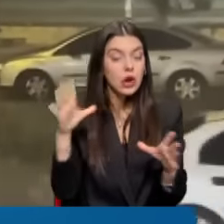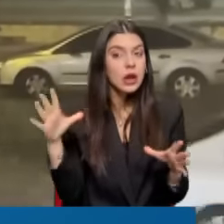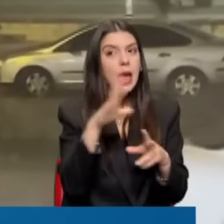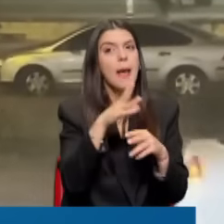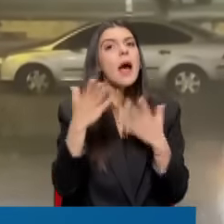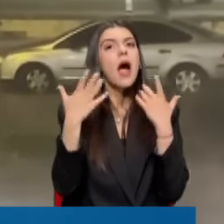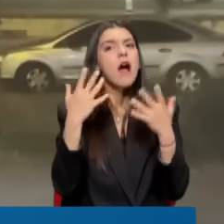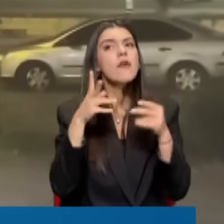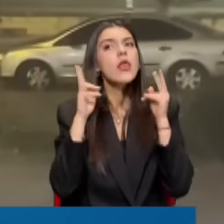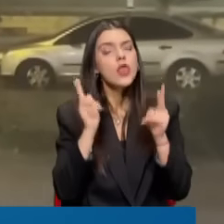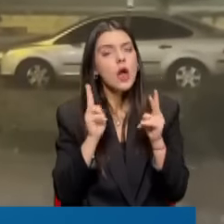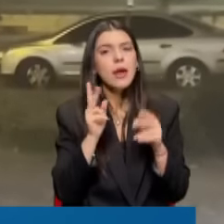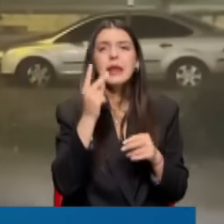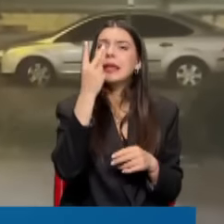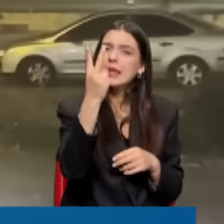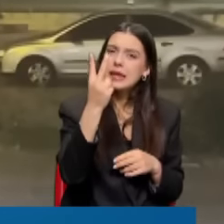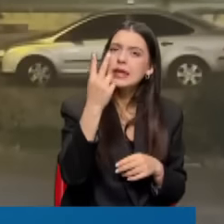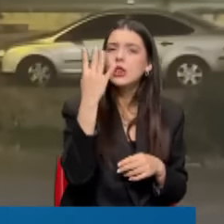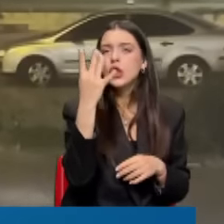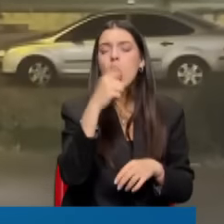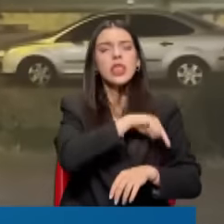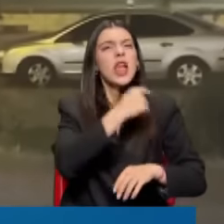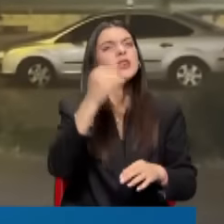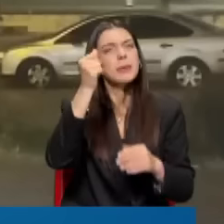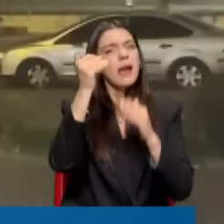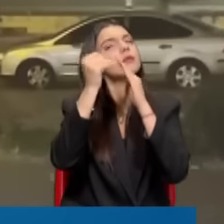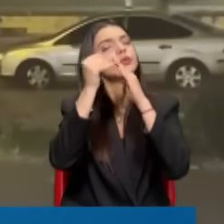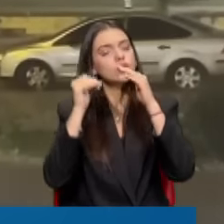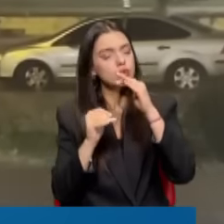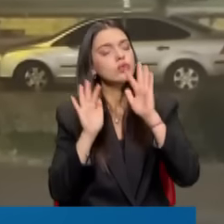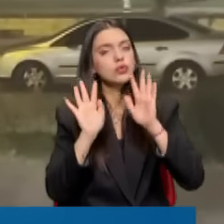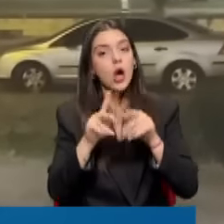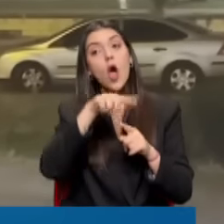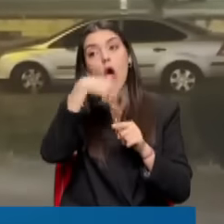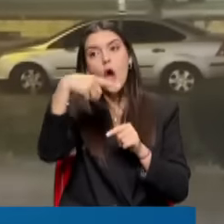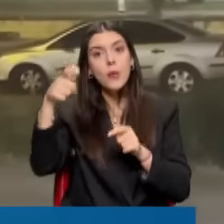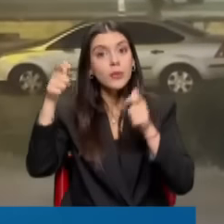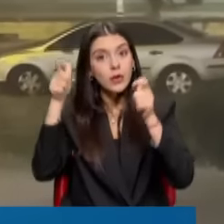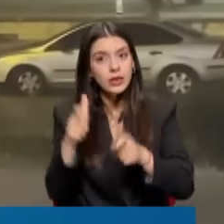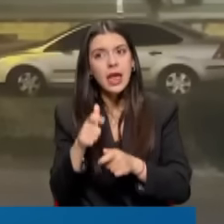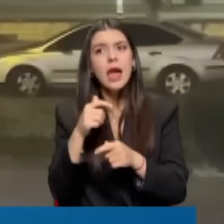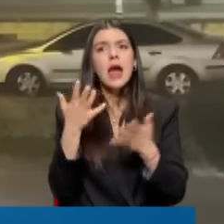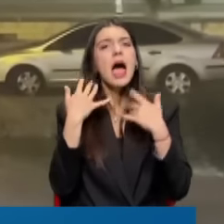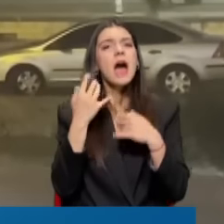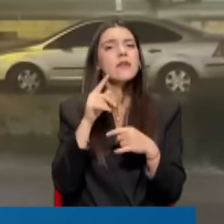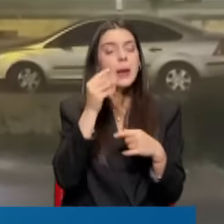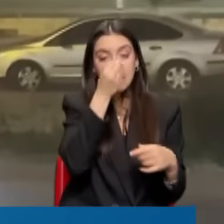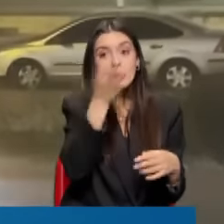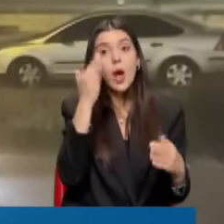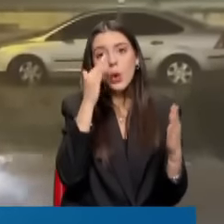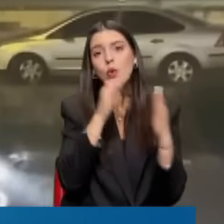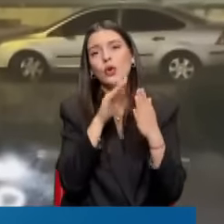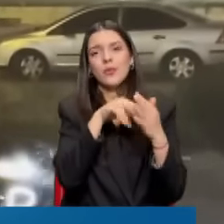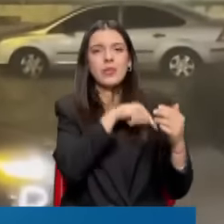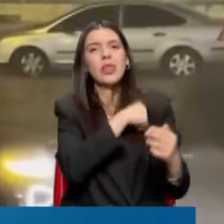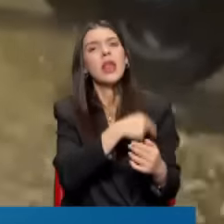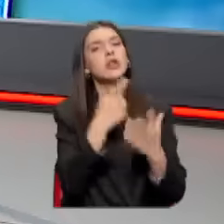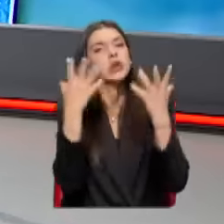normallerinin 2 ila 4 derece altında diğer yerlerde mevsim normalleri civarında olacağı tahmin